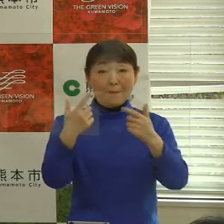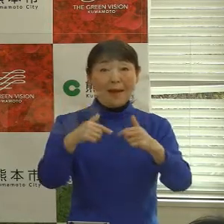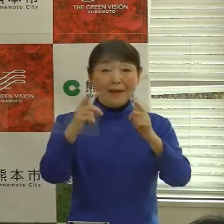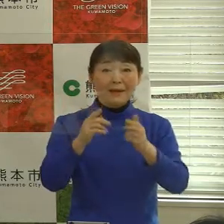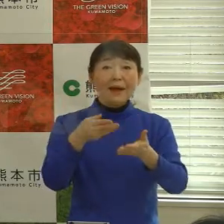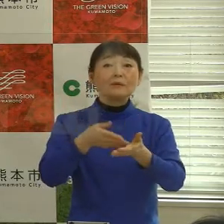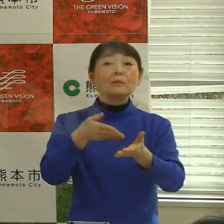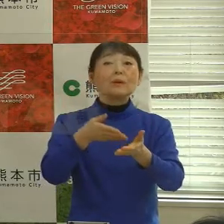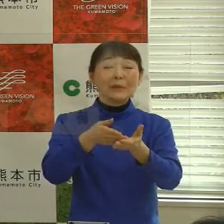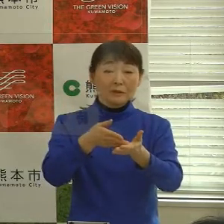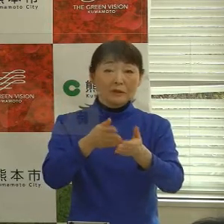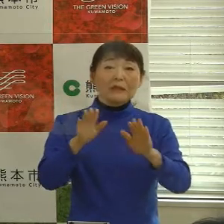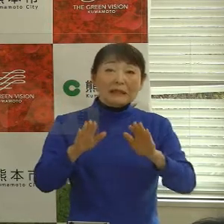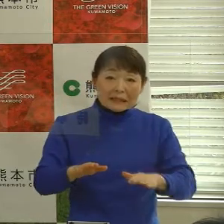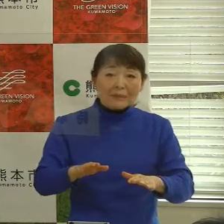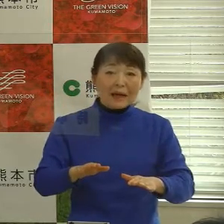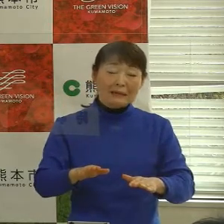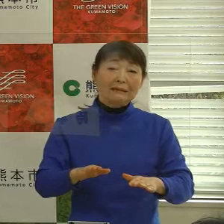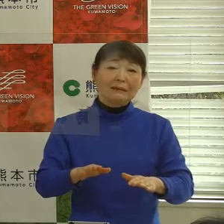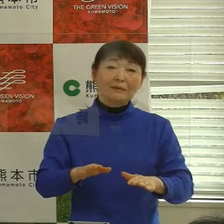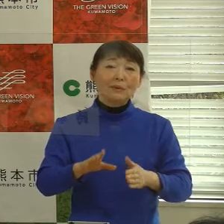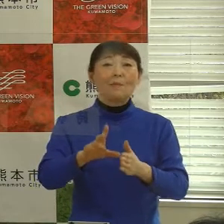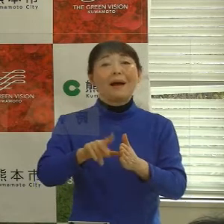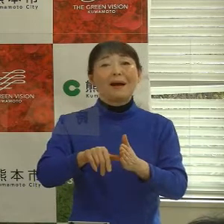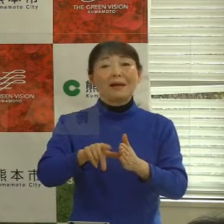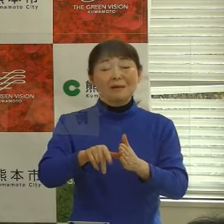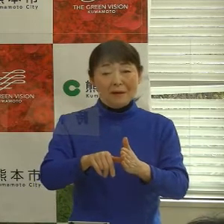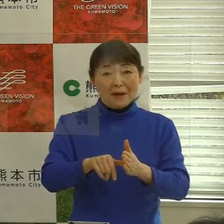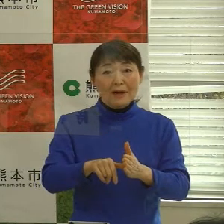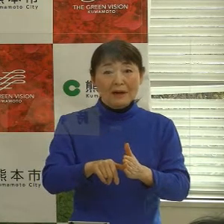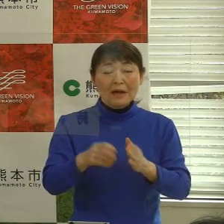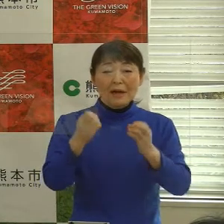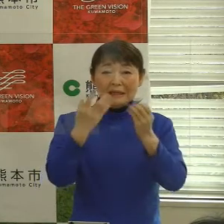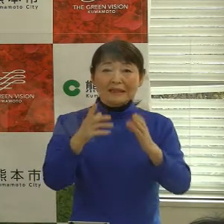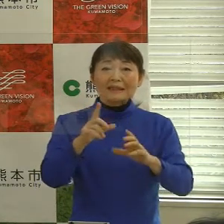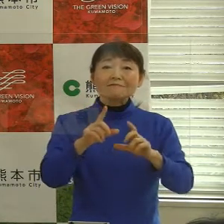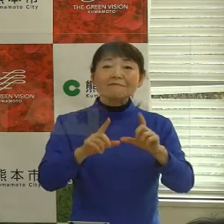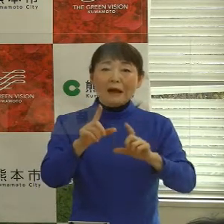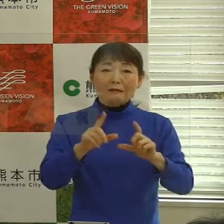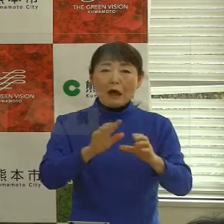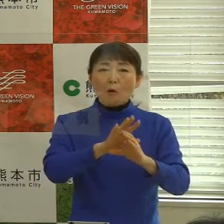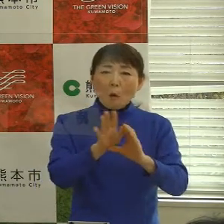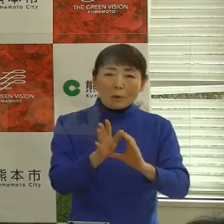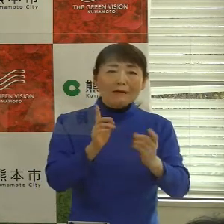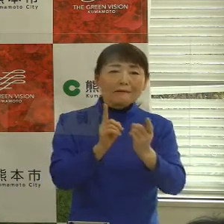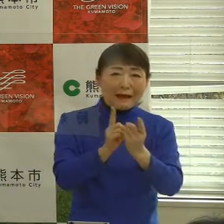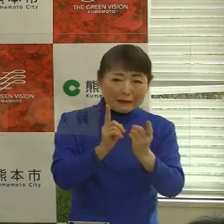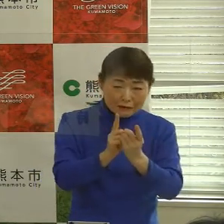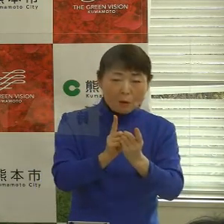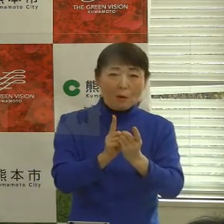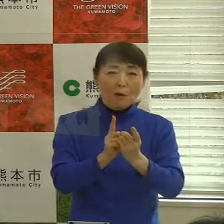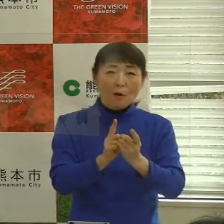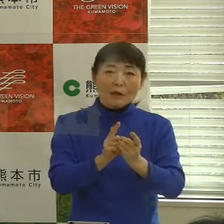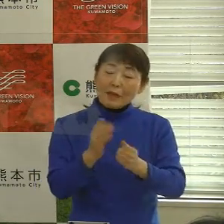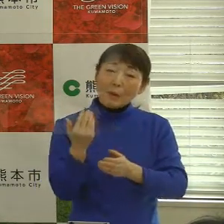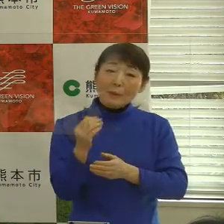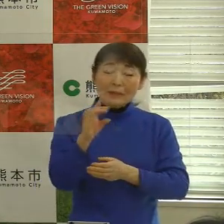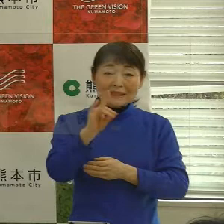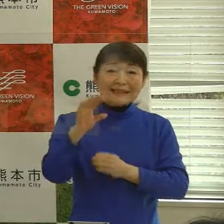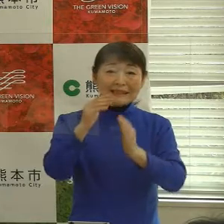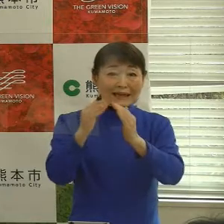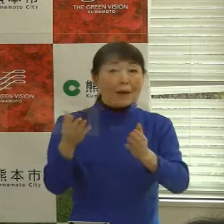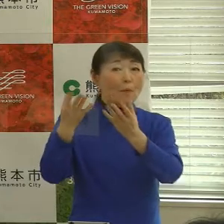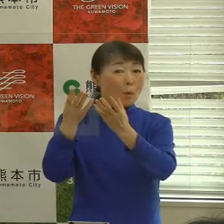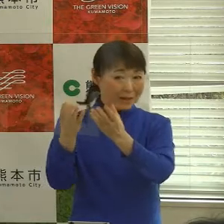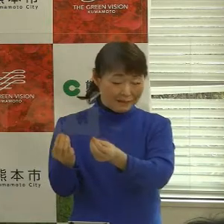だ現時点でですね、今その新型コロナの対応も含めて、今ちょうど議会も終わったばかりでありますけれ